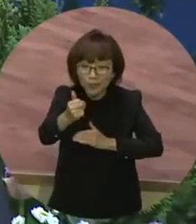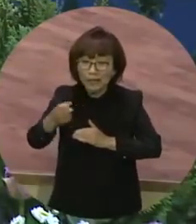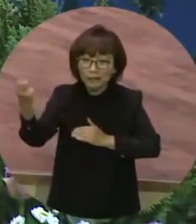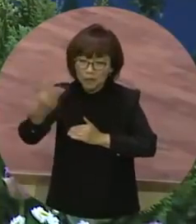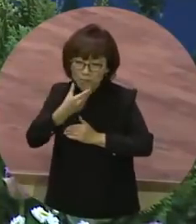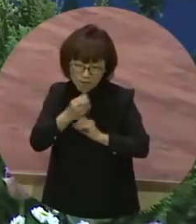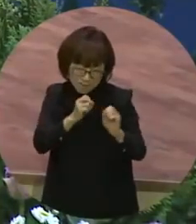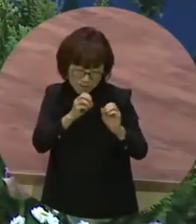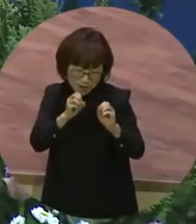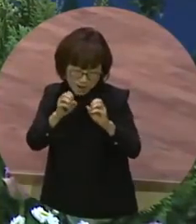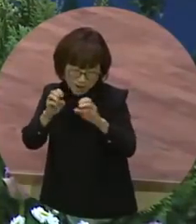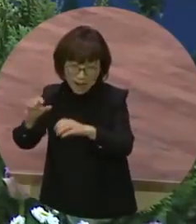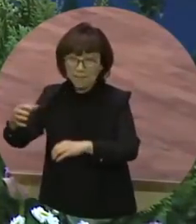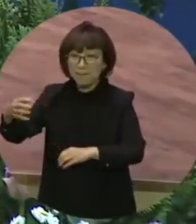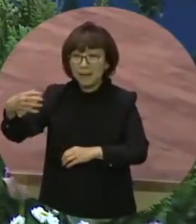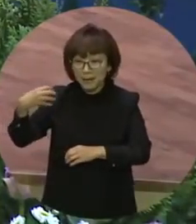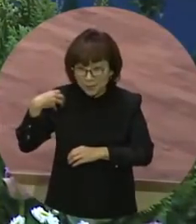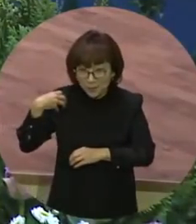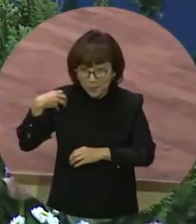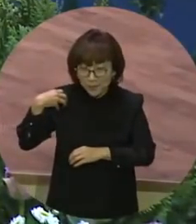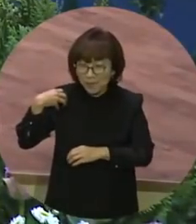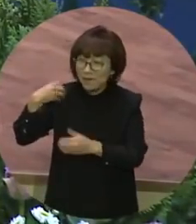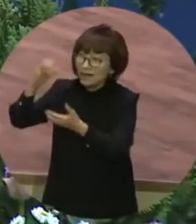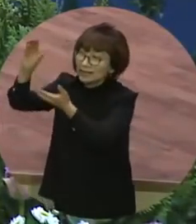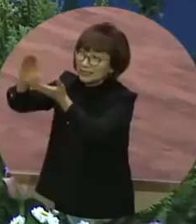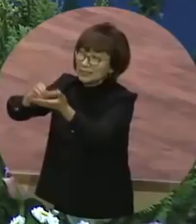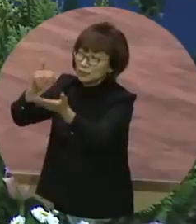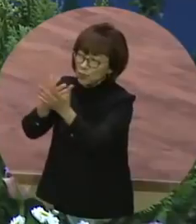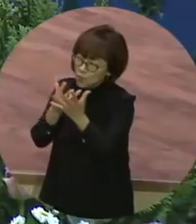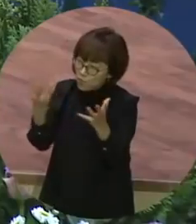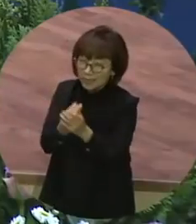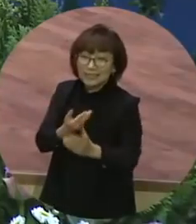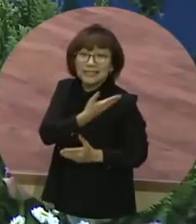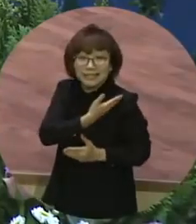나가는 그리스도의 절대 제자들 다 되시기를 주님으로 축복합니다.